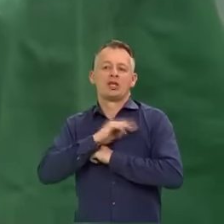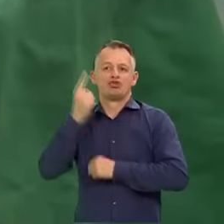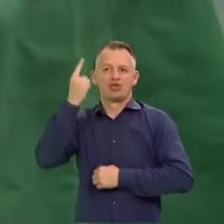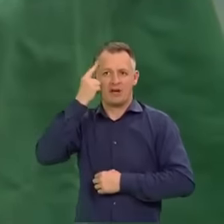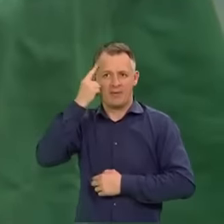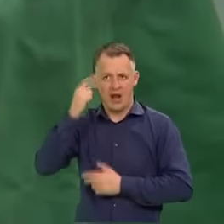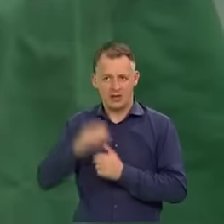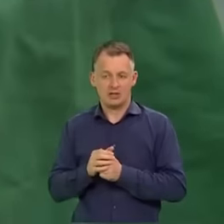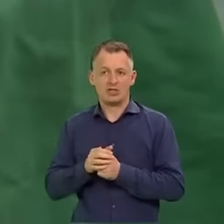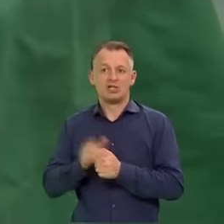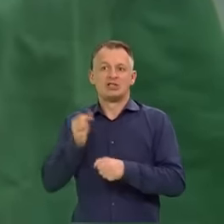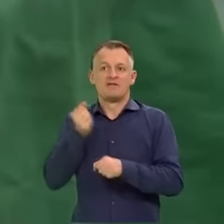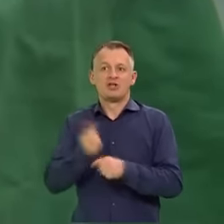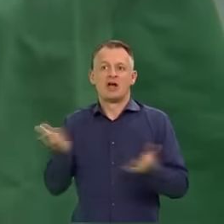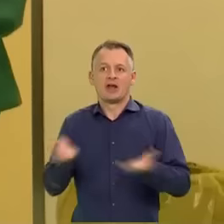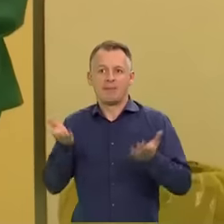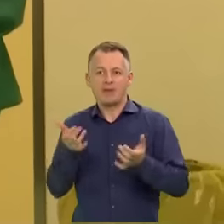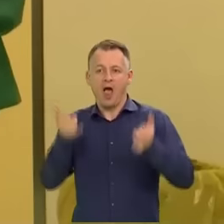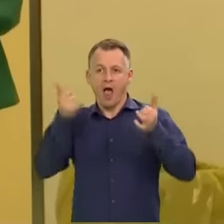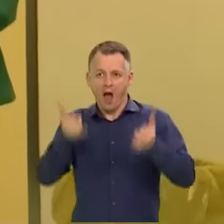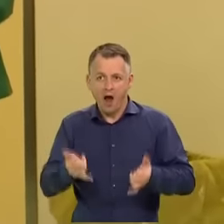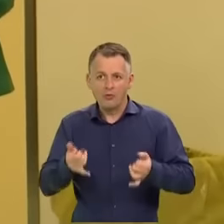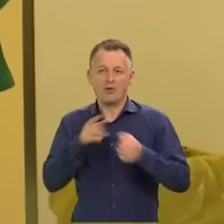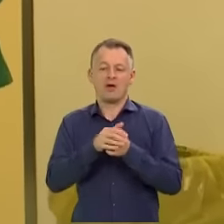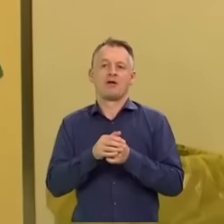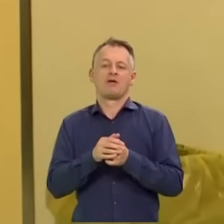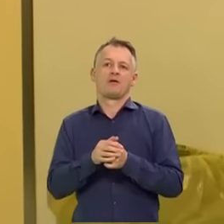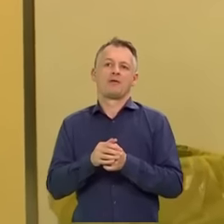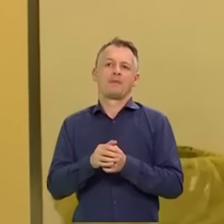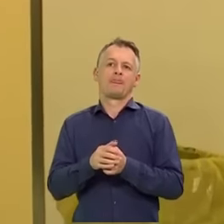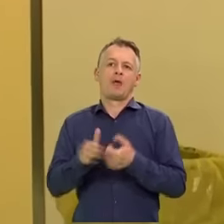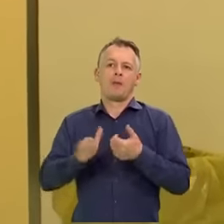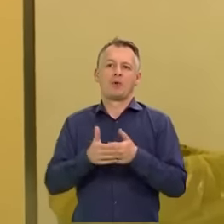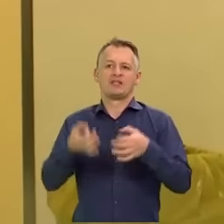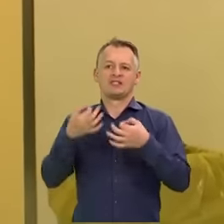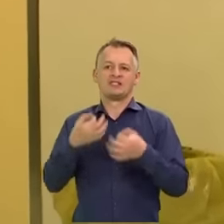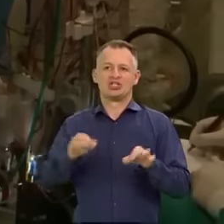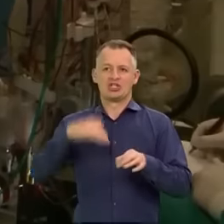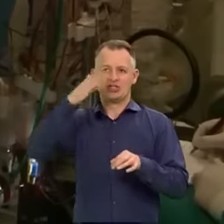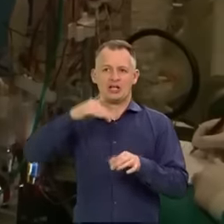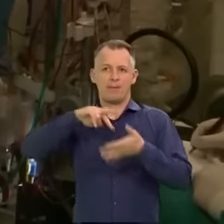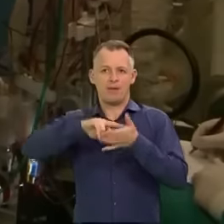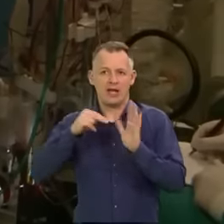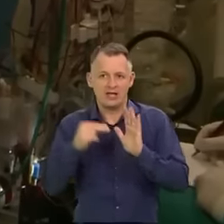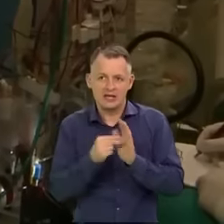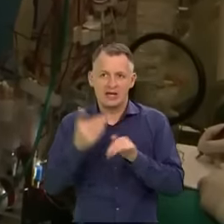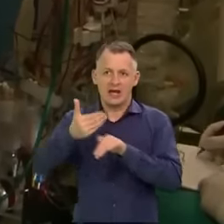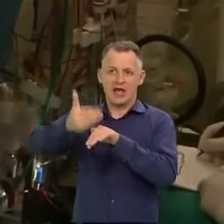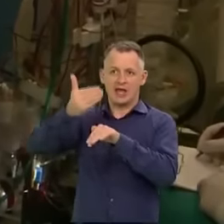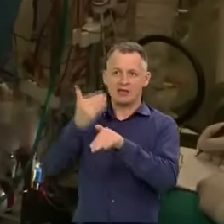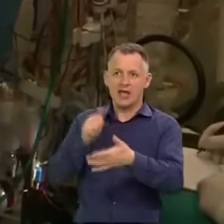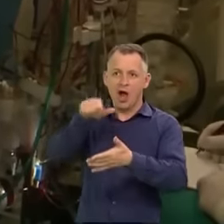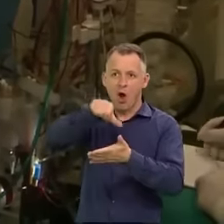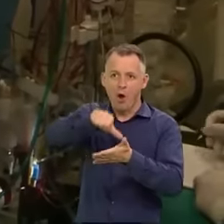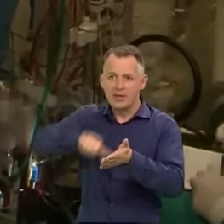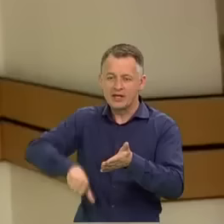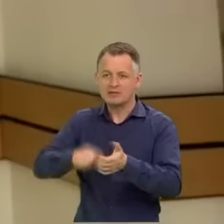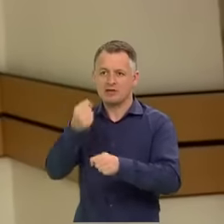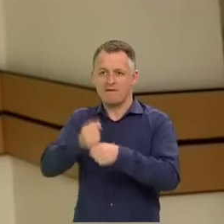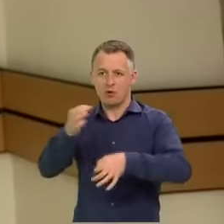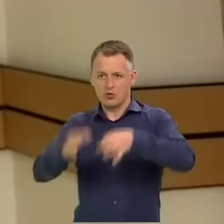repede. Aici au fost aproape 10 zile de pregătiri preoperatorii. S-au evaluat